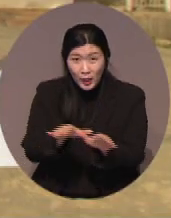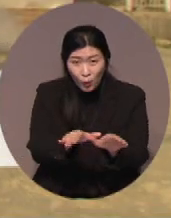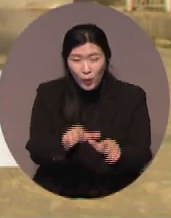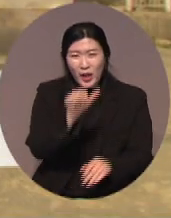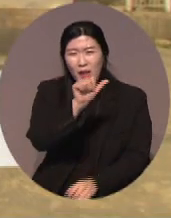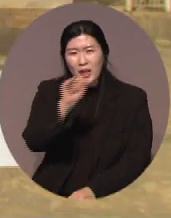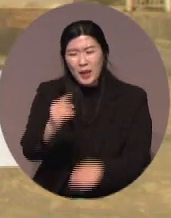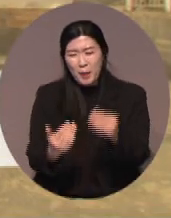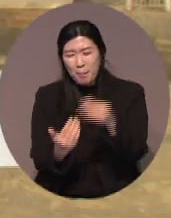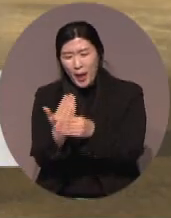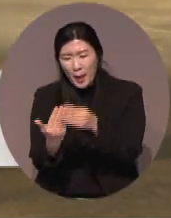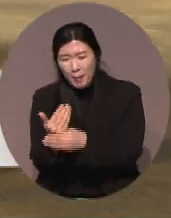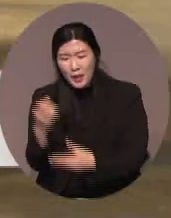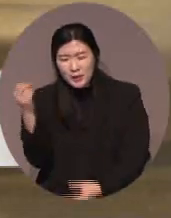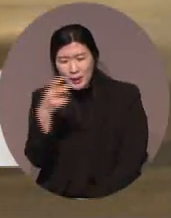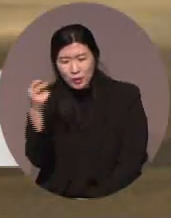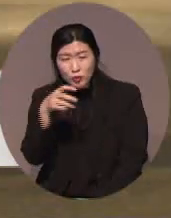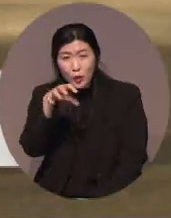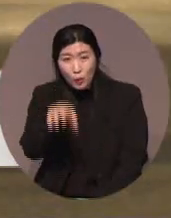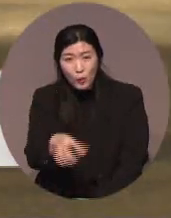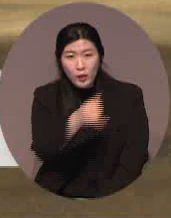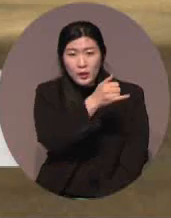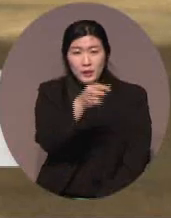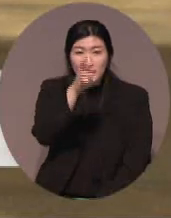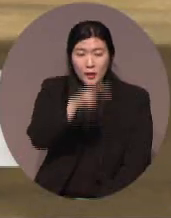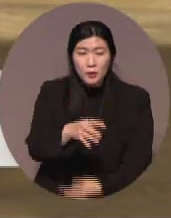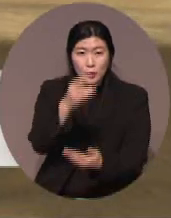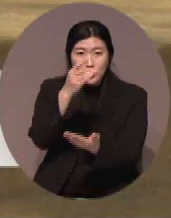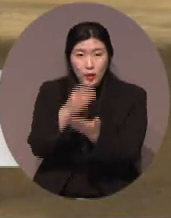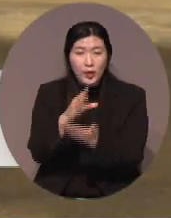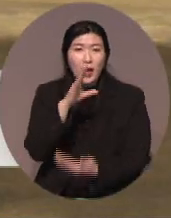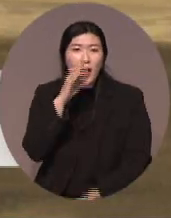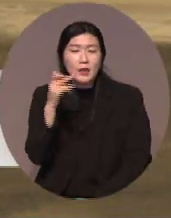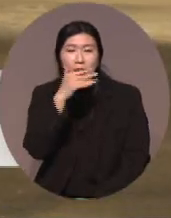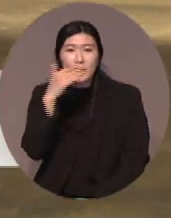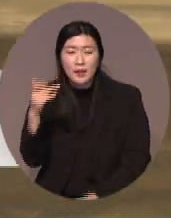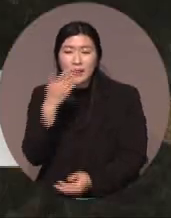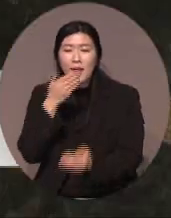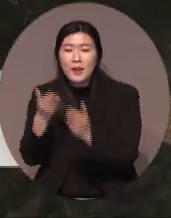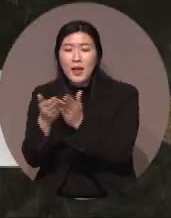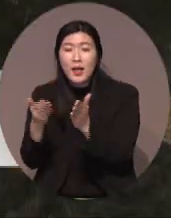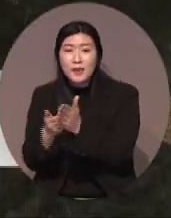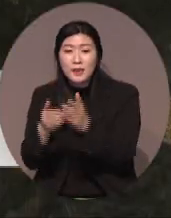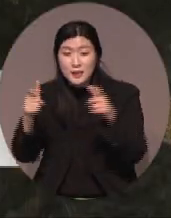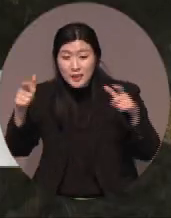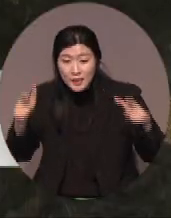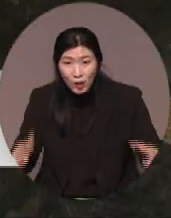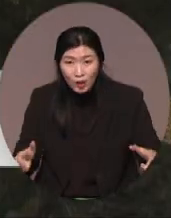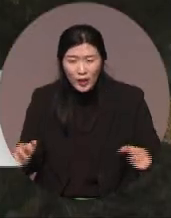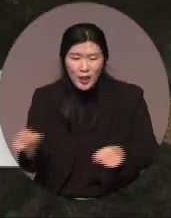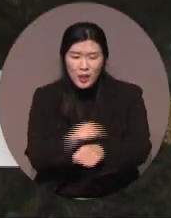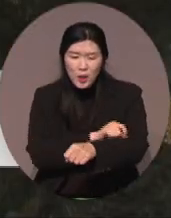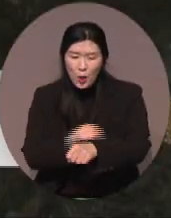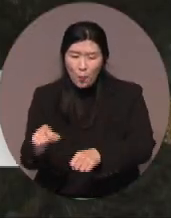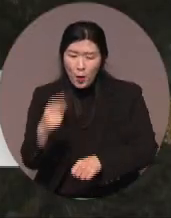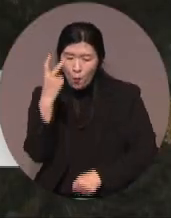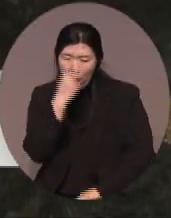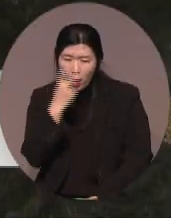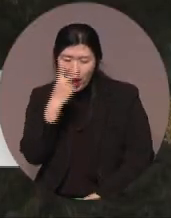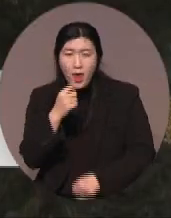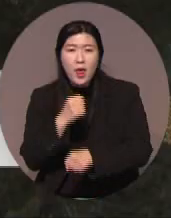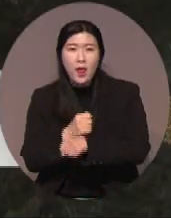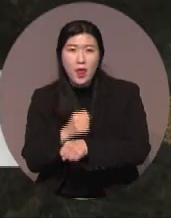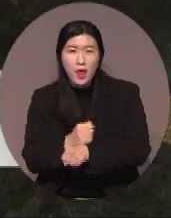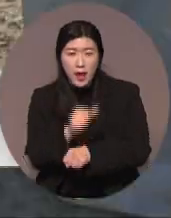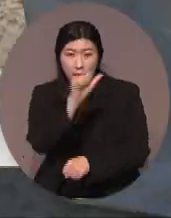고병원성 ai가 잦았던 세종과 천안 아산과 예산 당진 등을 고위험지역으로 정하고 고병원성